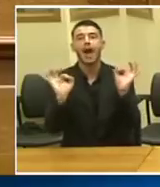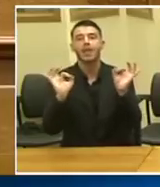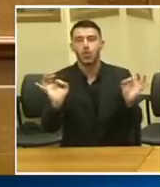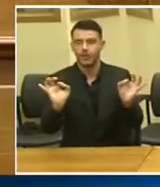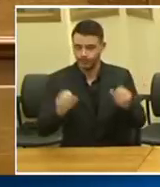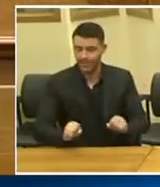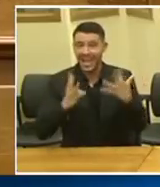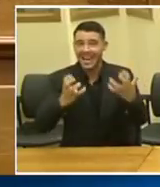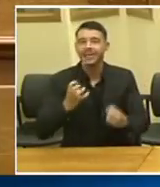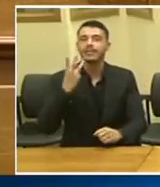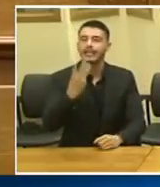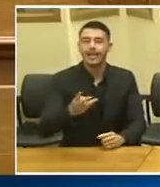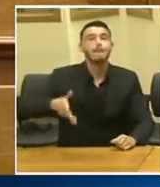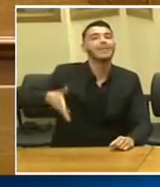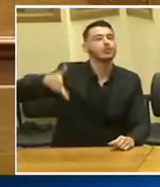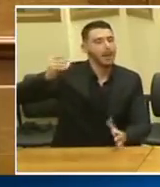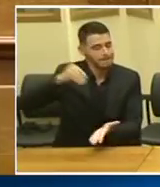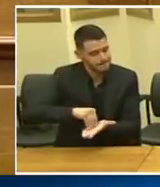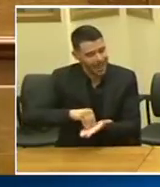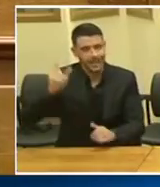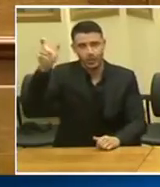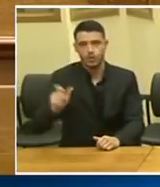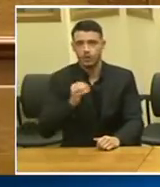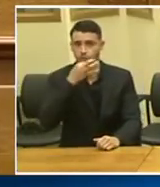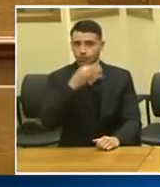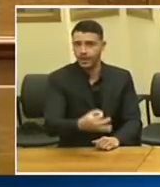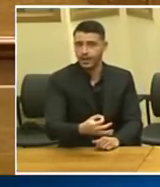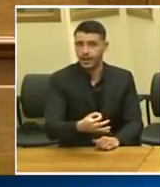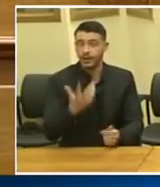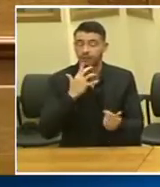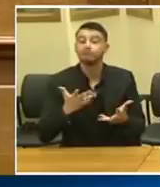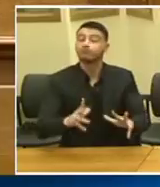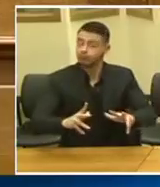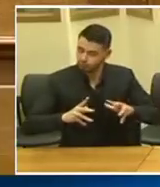1993, Κωνσταντίνος Μητσοτάκης πάλι, βεβαίως είχα δεχθεί τη διπλή ονομασία.